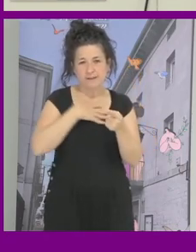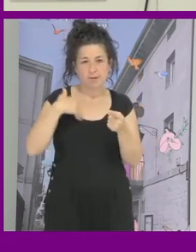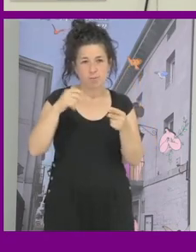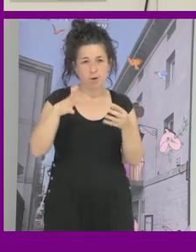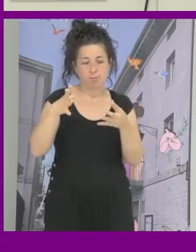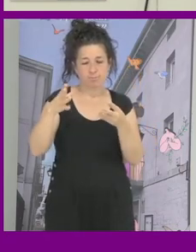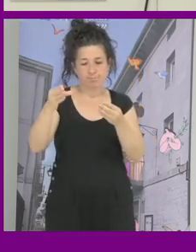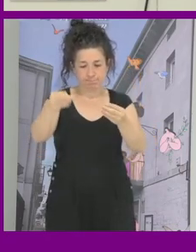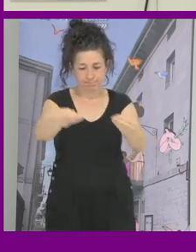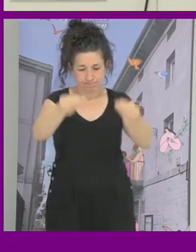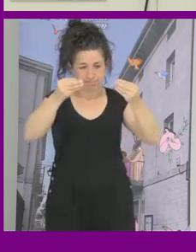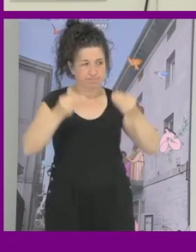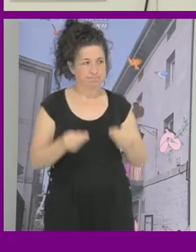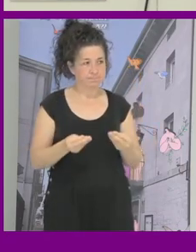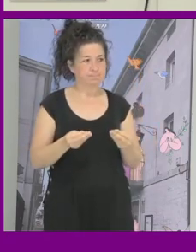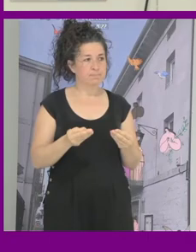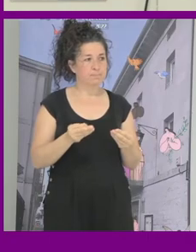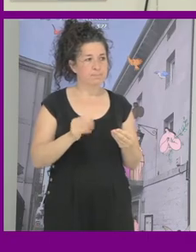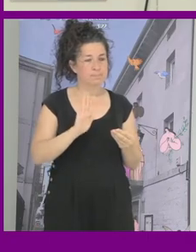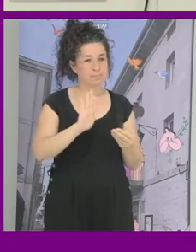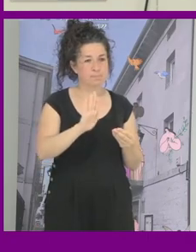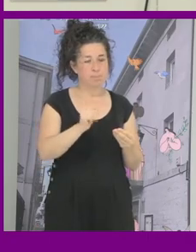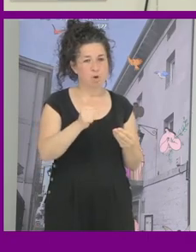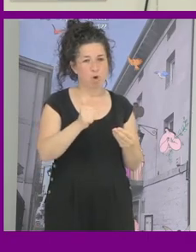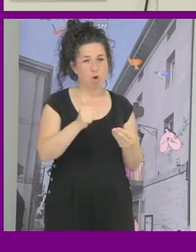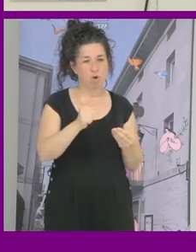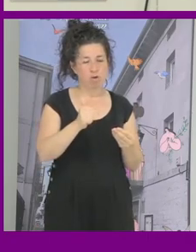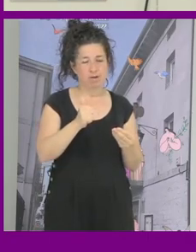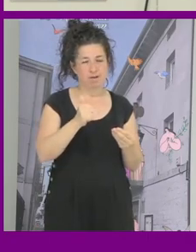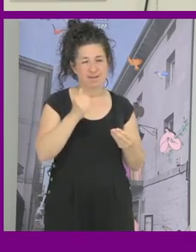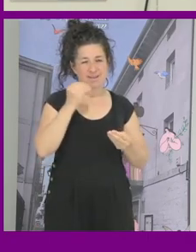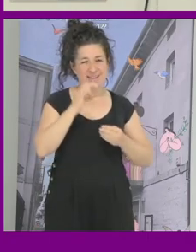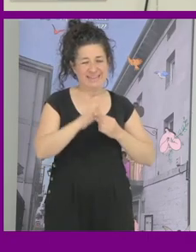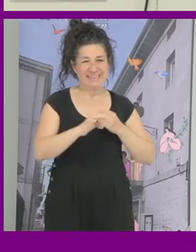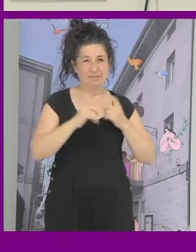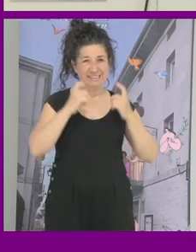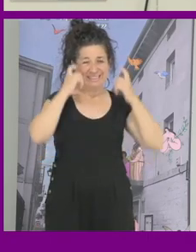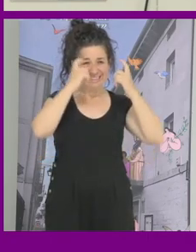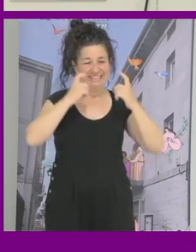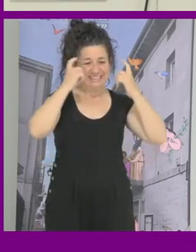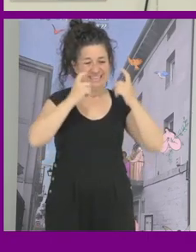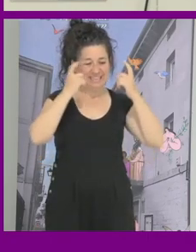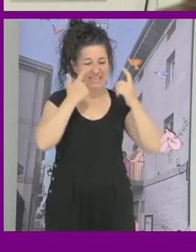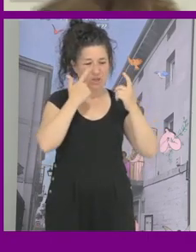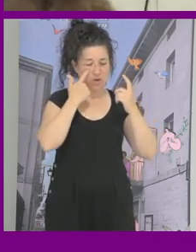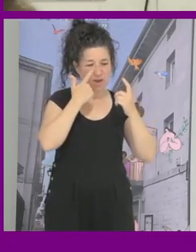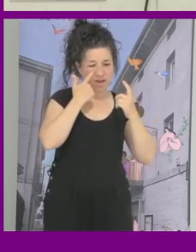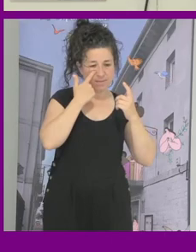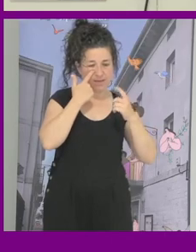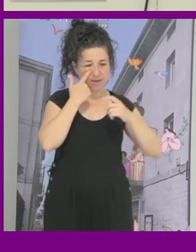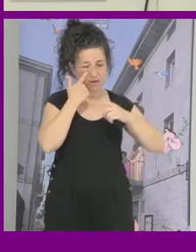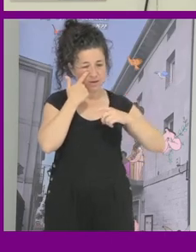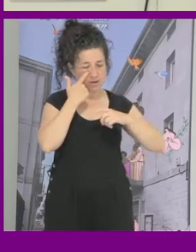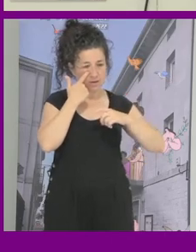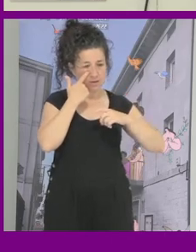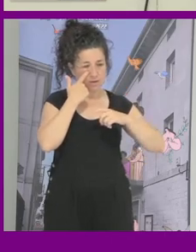edo direnak, baina holan ariketa totxo bat egiten pizkat aukeratzeko zeintzuk daukagun denporarekin